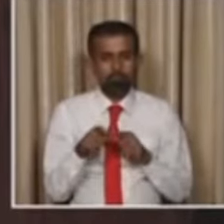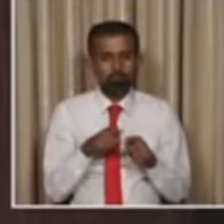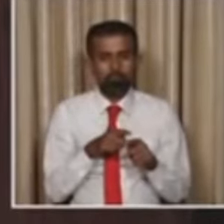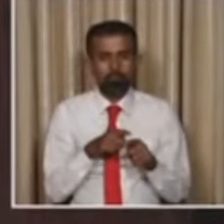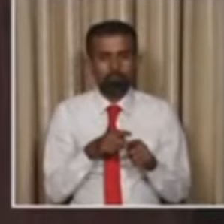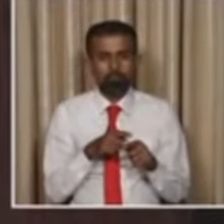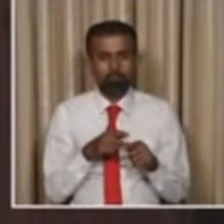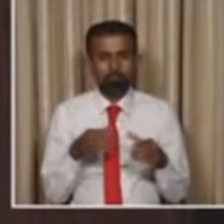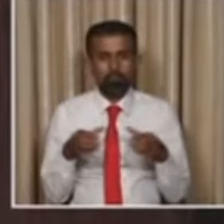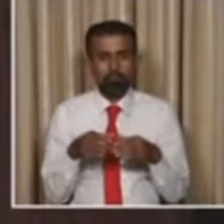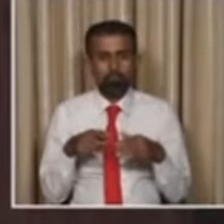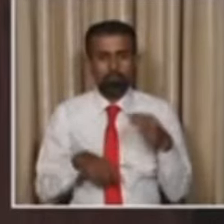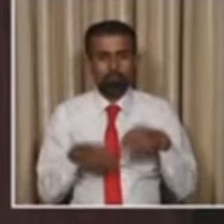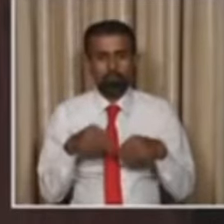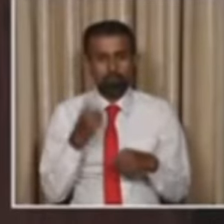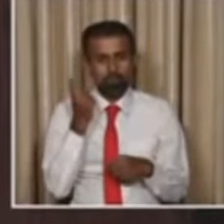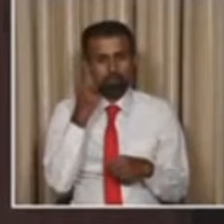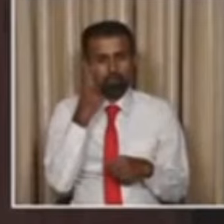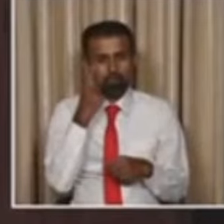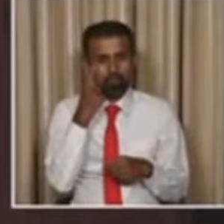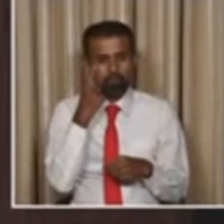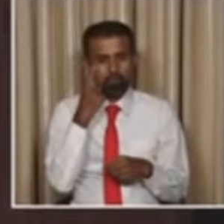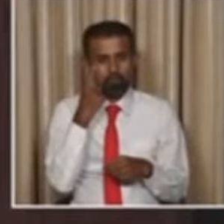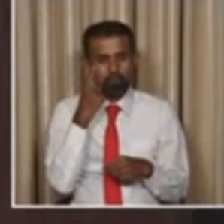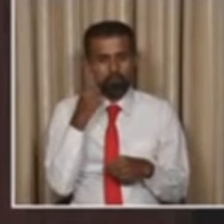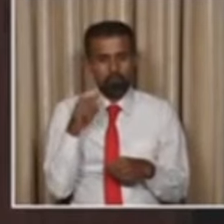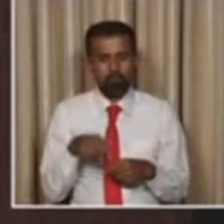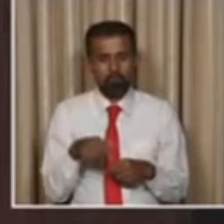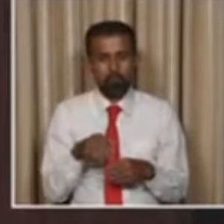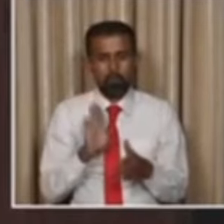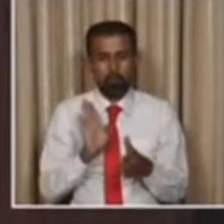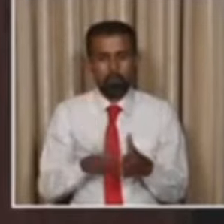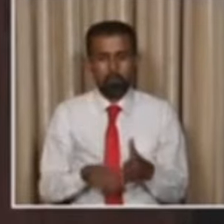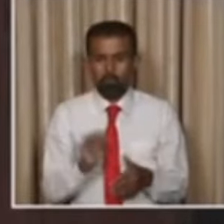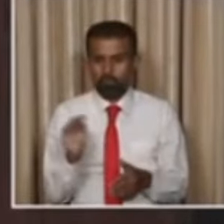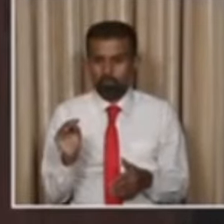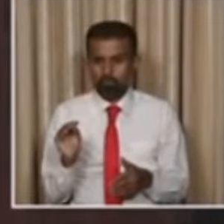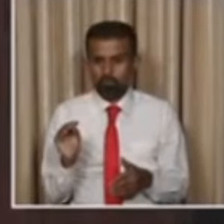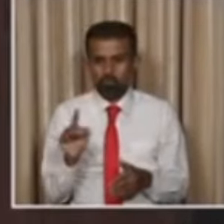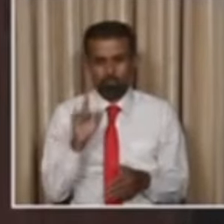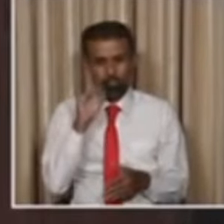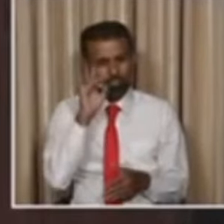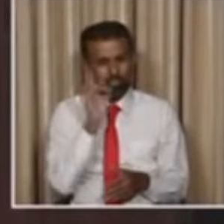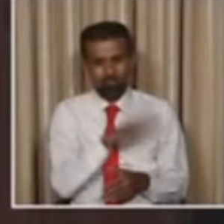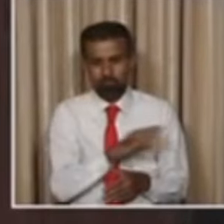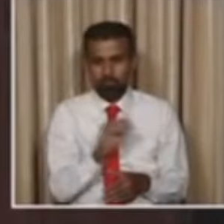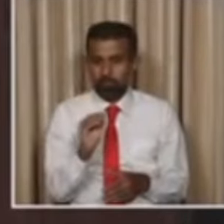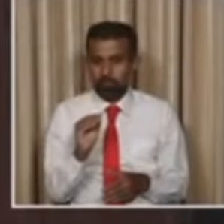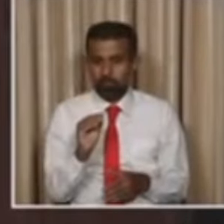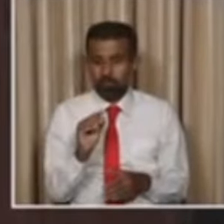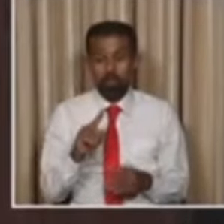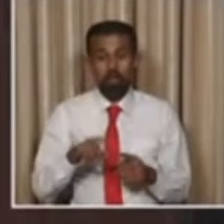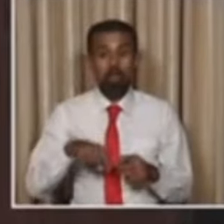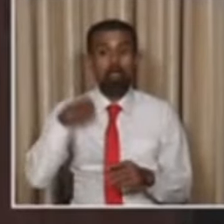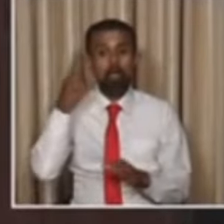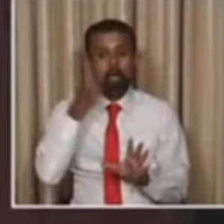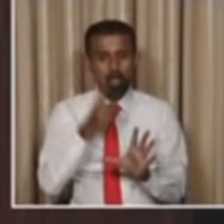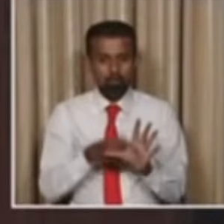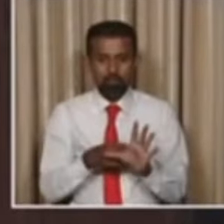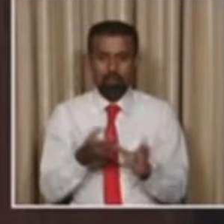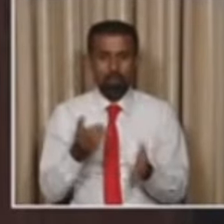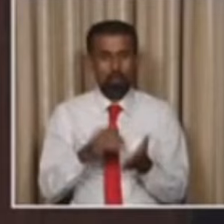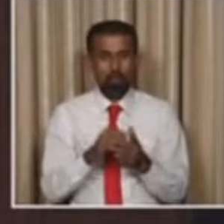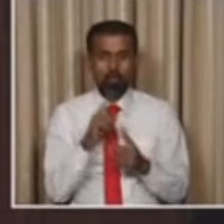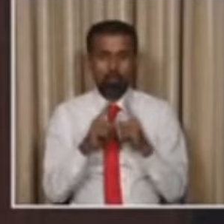පක්ෂ දේශපාලනය ගැන හිතලා මේක මෙතනින් ප්‍රතික්ෂේප කරොත් මේවා ගණන් නොගෙන හිටියොත් නැවත ලබන වසරෙත් අපිට මේ ගැන කතා කරන්න සිද්ධ